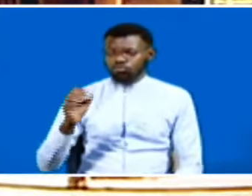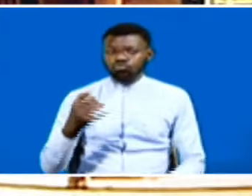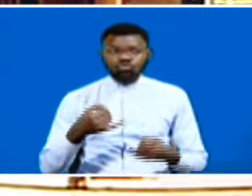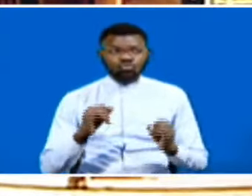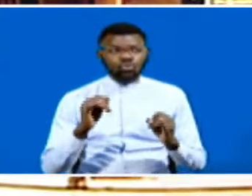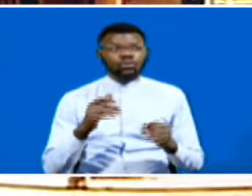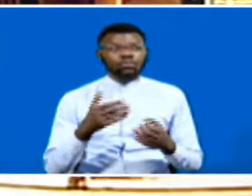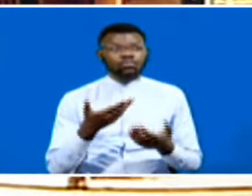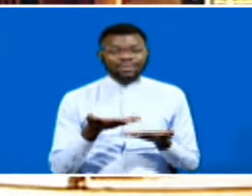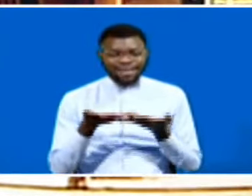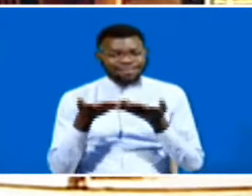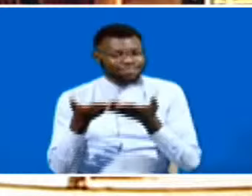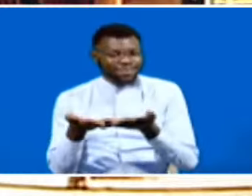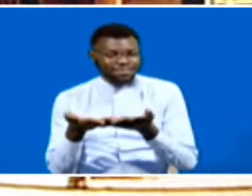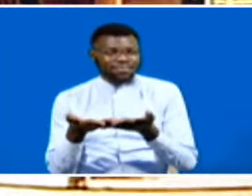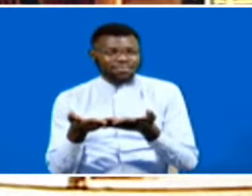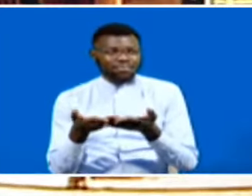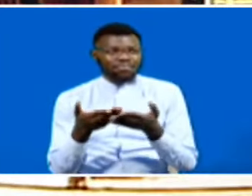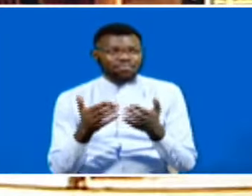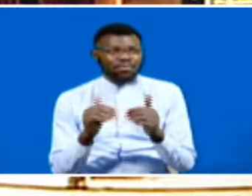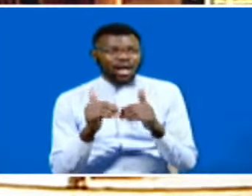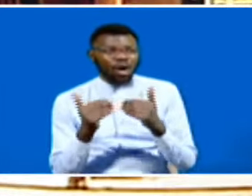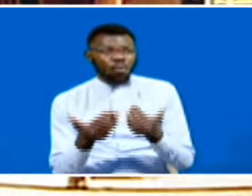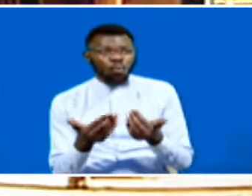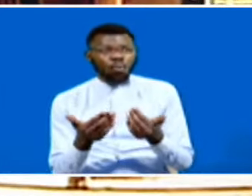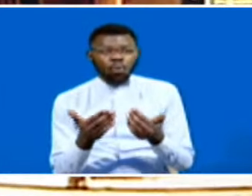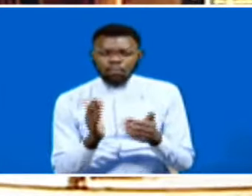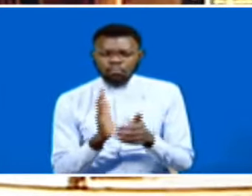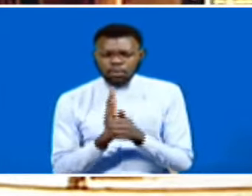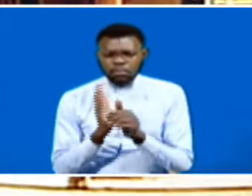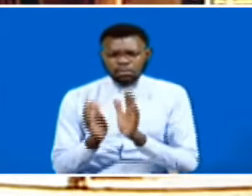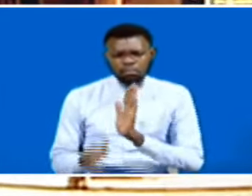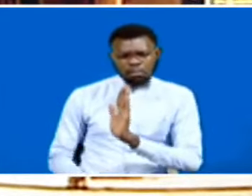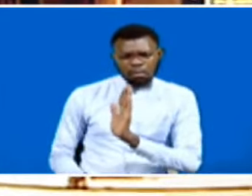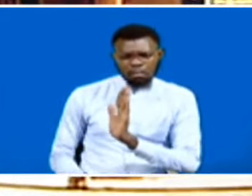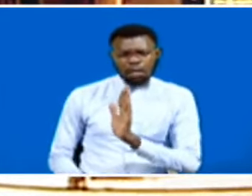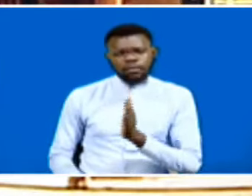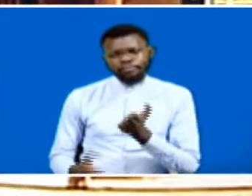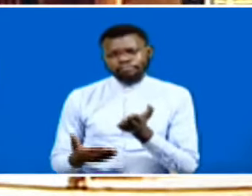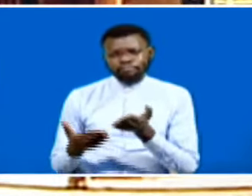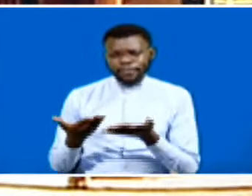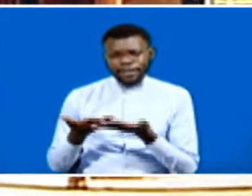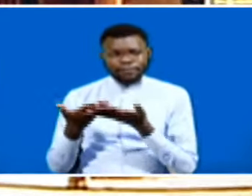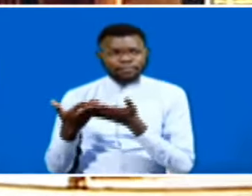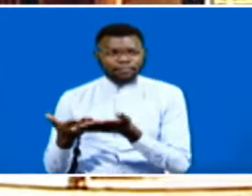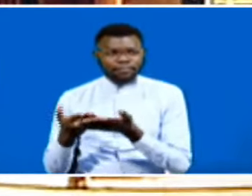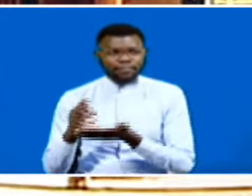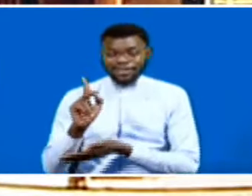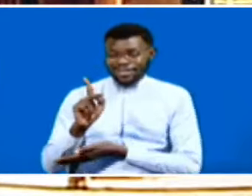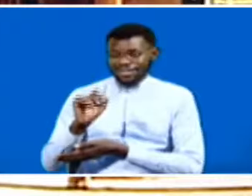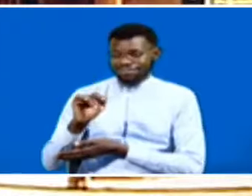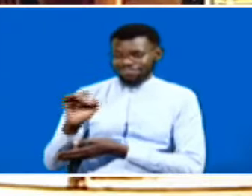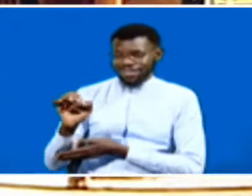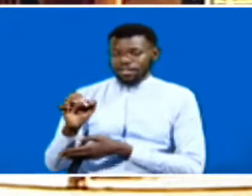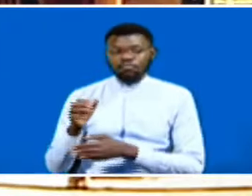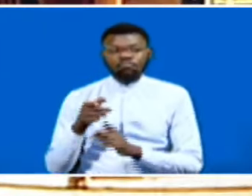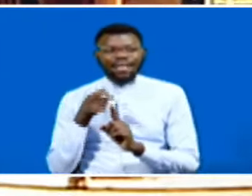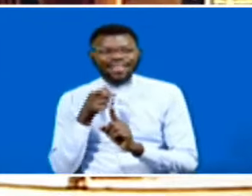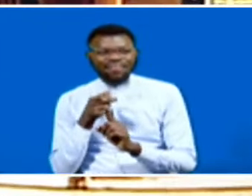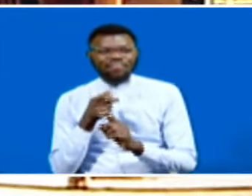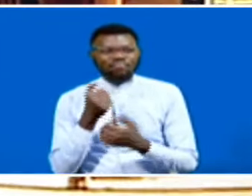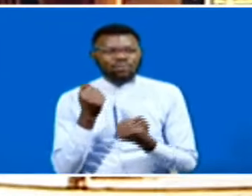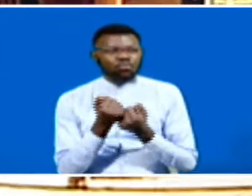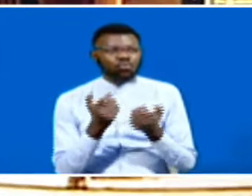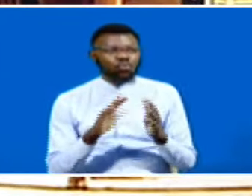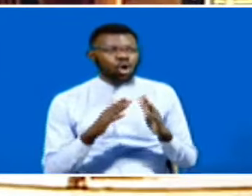kuwasaidia wajasiriamali hao kwa kutambua uwezo walionao katika kaunti. KIE inalenga kufanikisha hilo